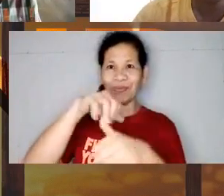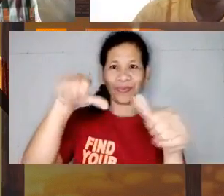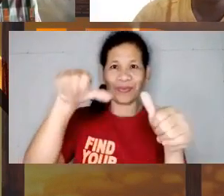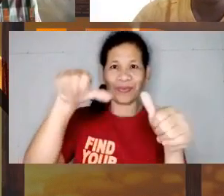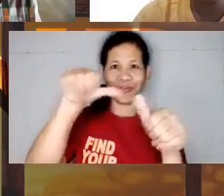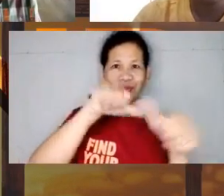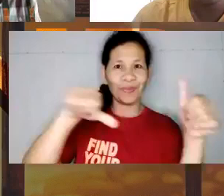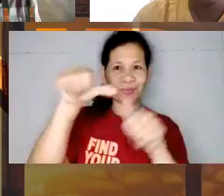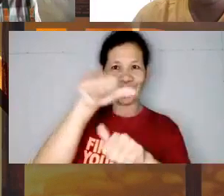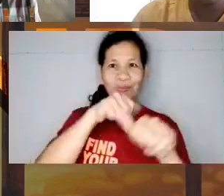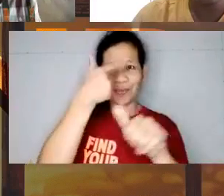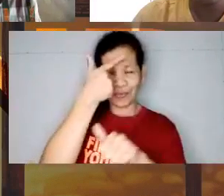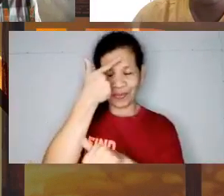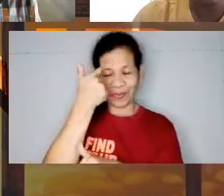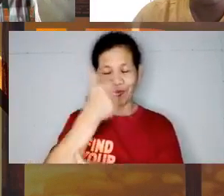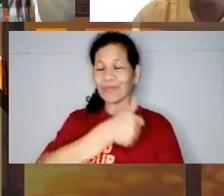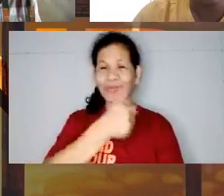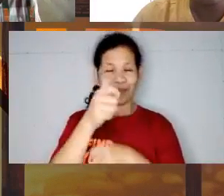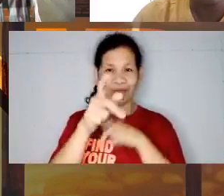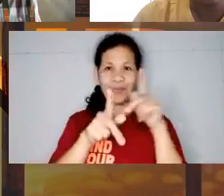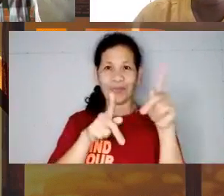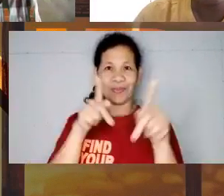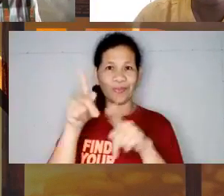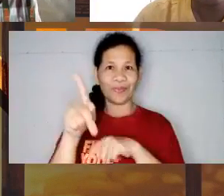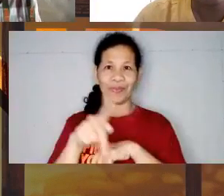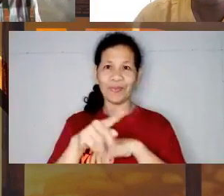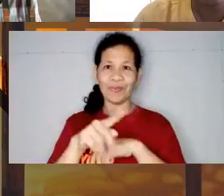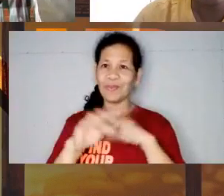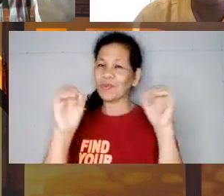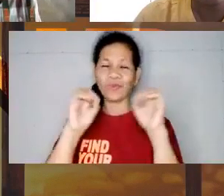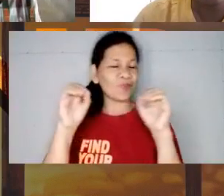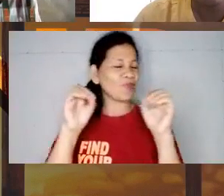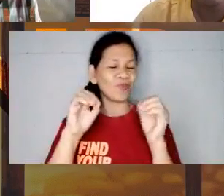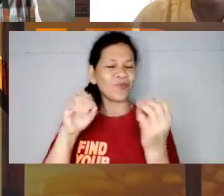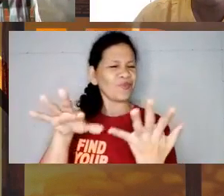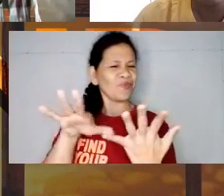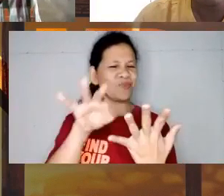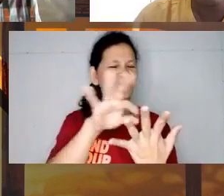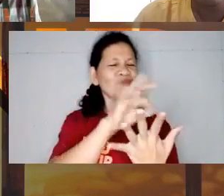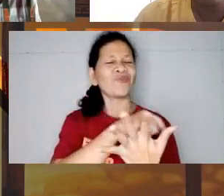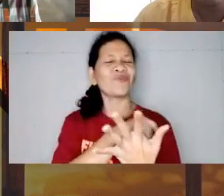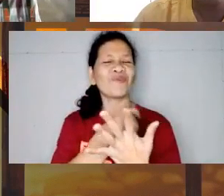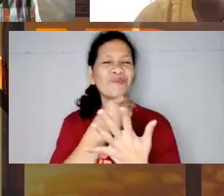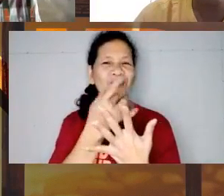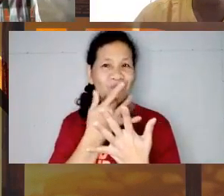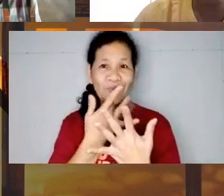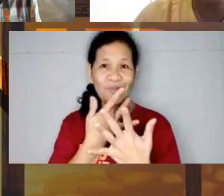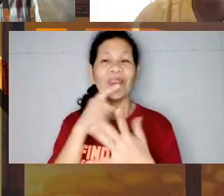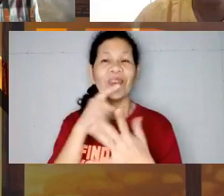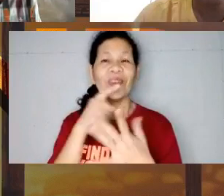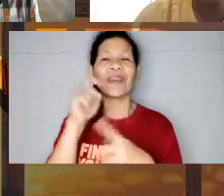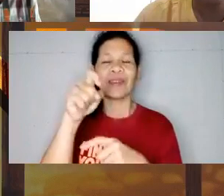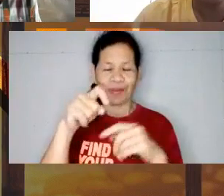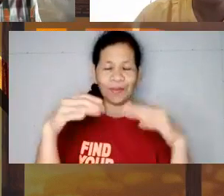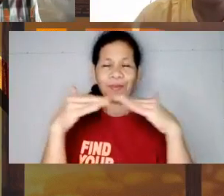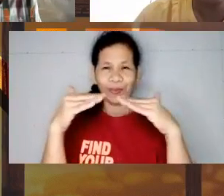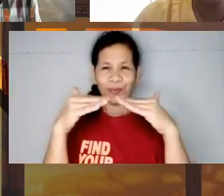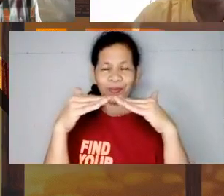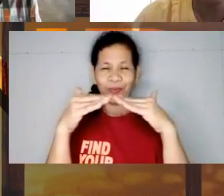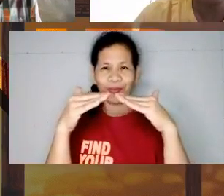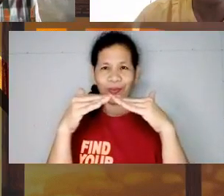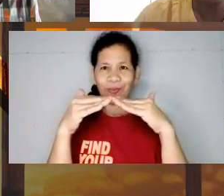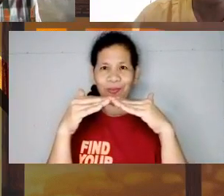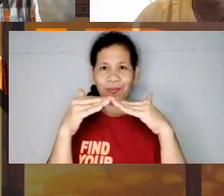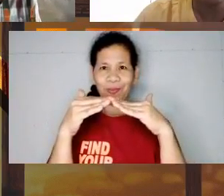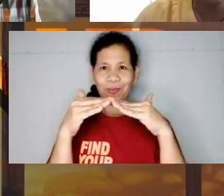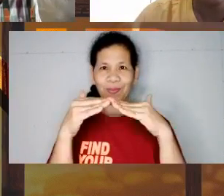yan ay iyo ding kapwa. Wala tayong itinatangi. Pantay ang ating pagtingin. Yan ang gusto ng Panginoon. At yun nga,